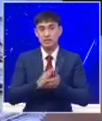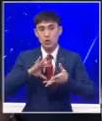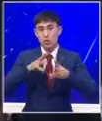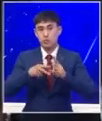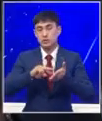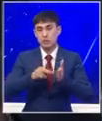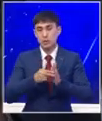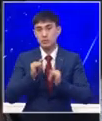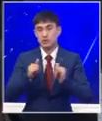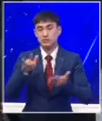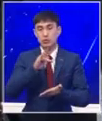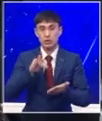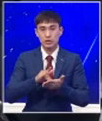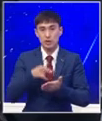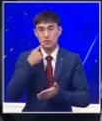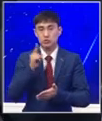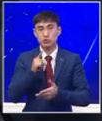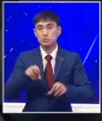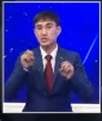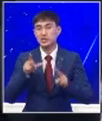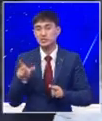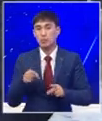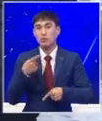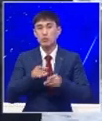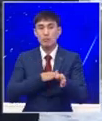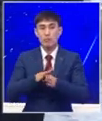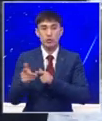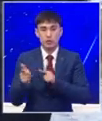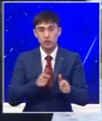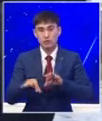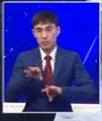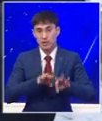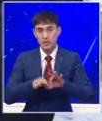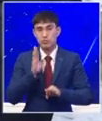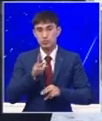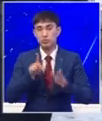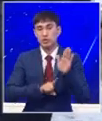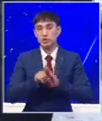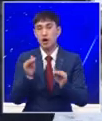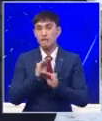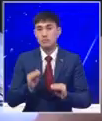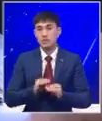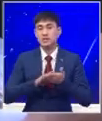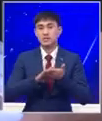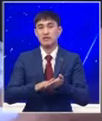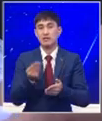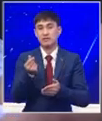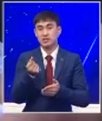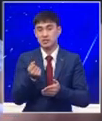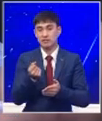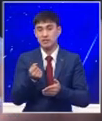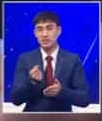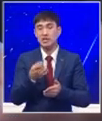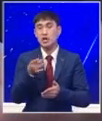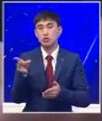комплексным планом развития города. Отметим, специалисты после полной подготовки проектов намерены заняться оформлением заявки на финансирование